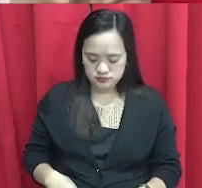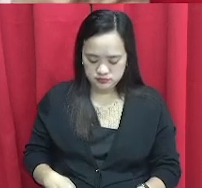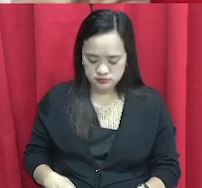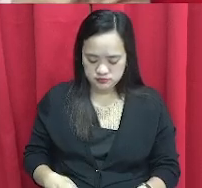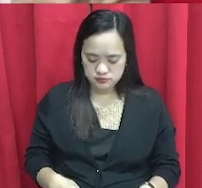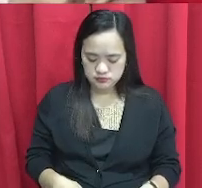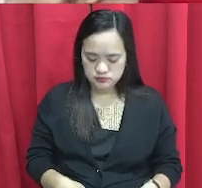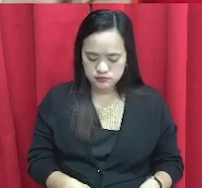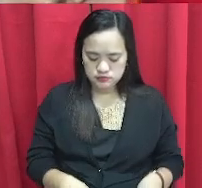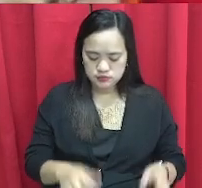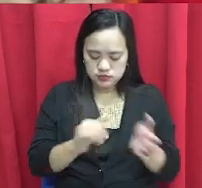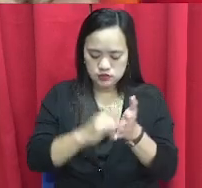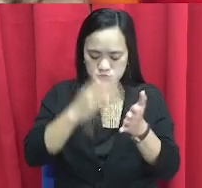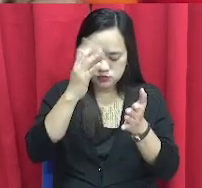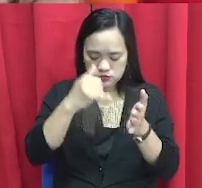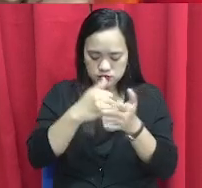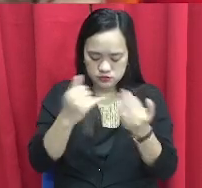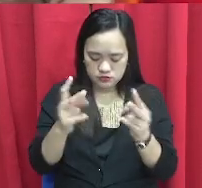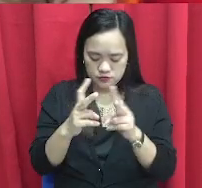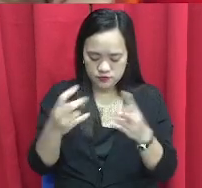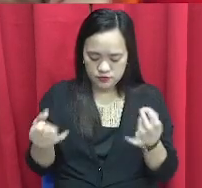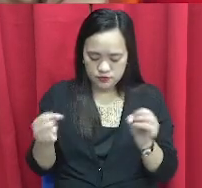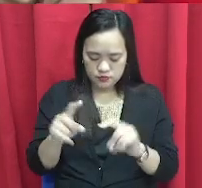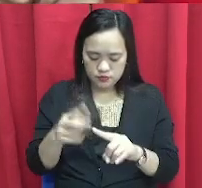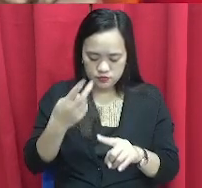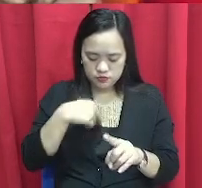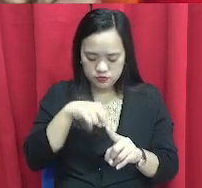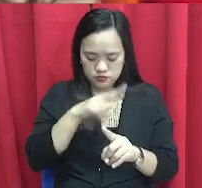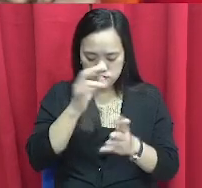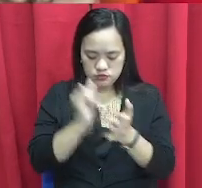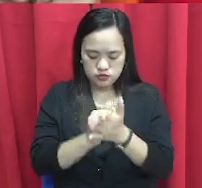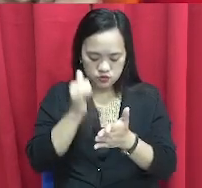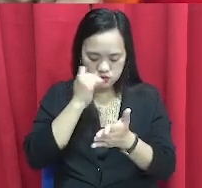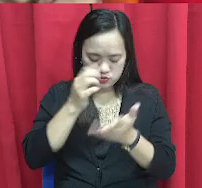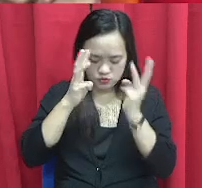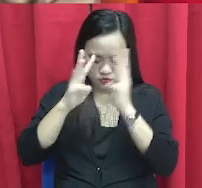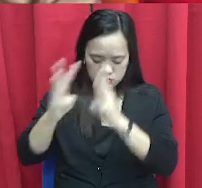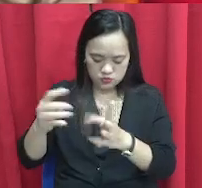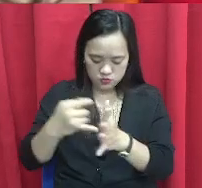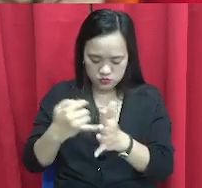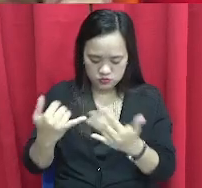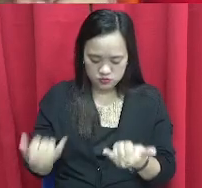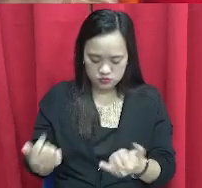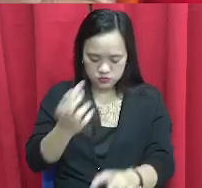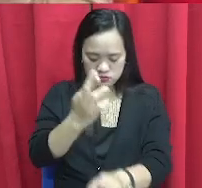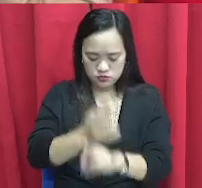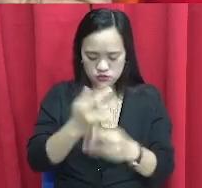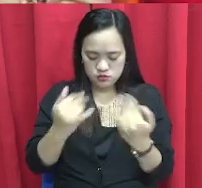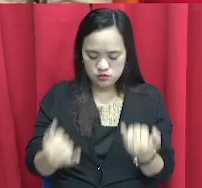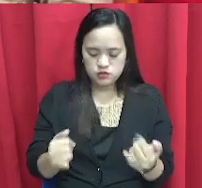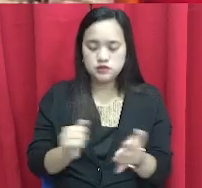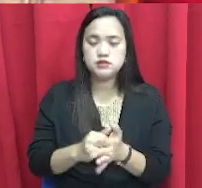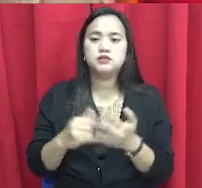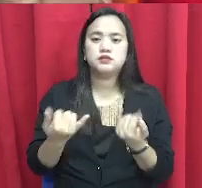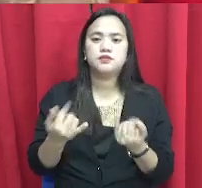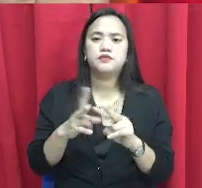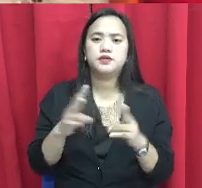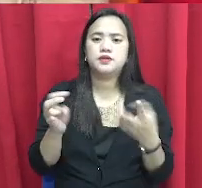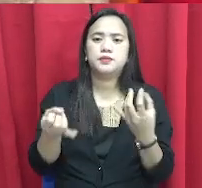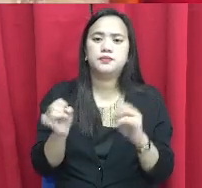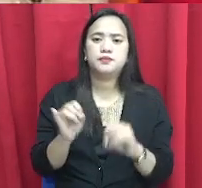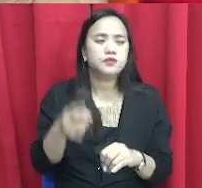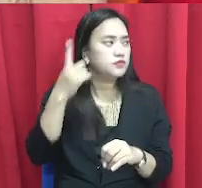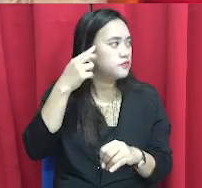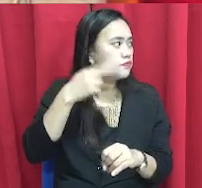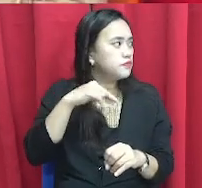isa po sa atin fathers na sumusubaybay po sa atin sa oras po na ito napakahalaga na lalo